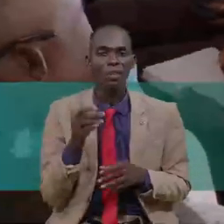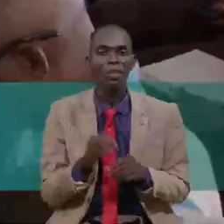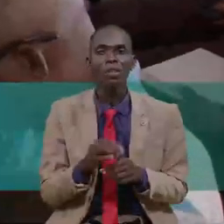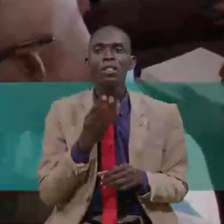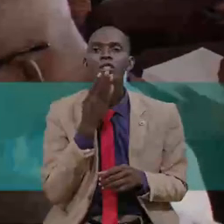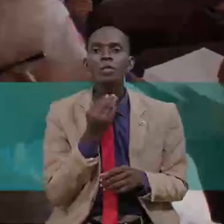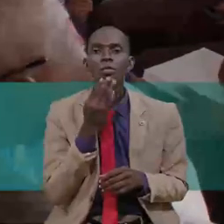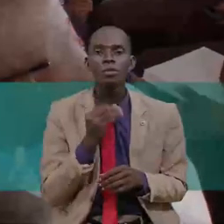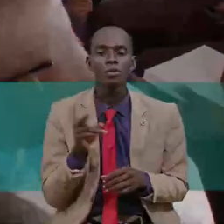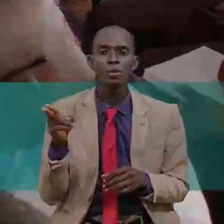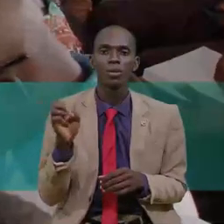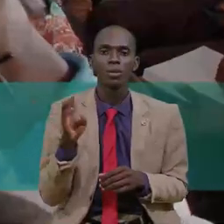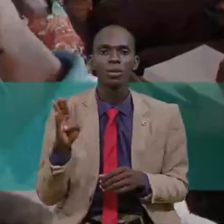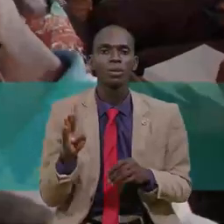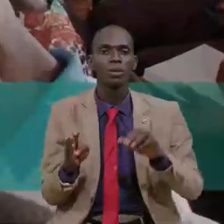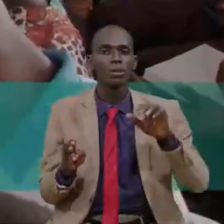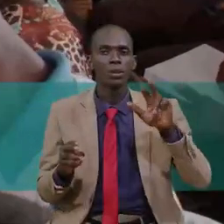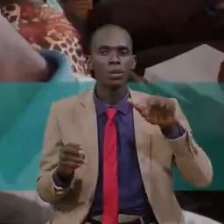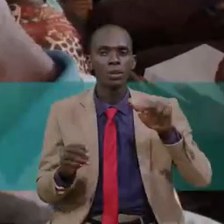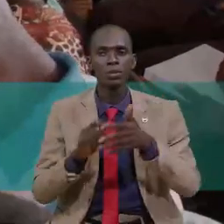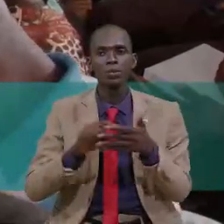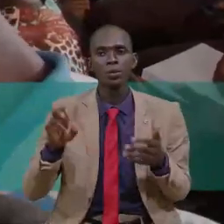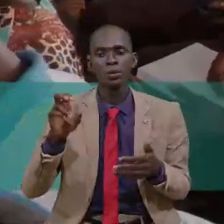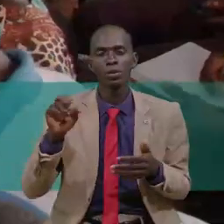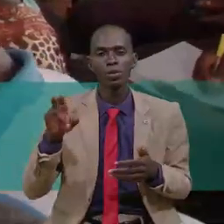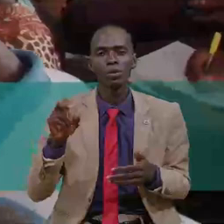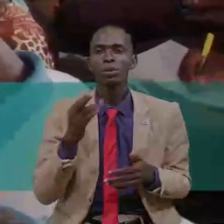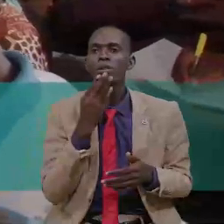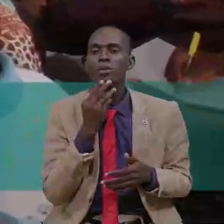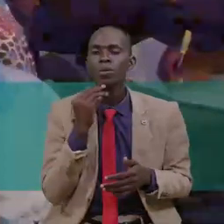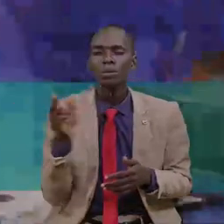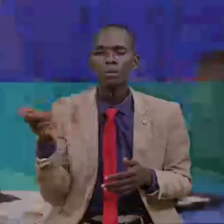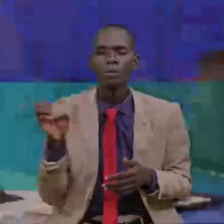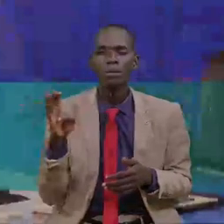Hébreux 13. Verset 12, Hébreux